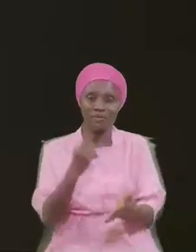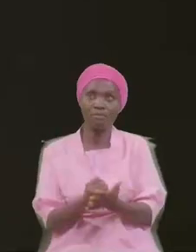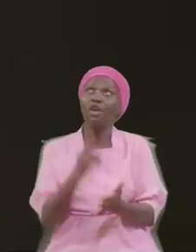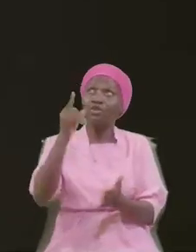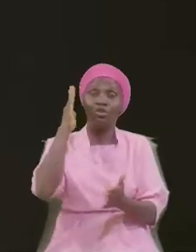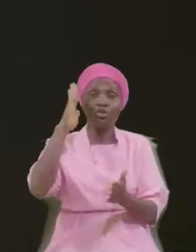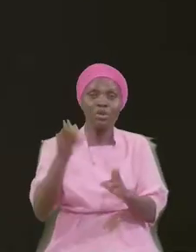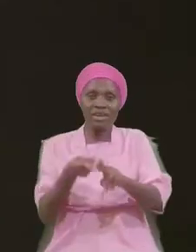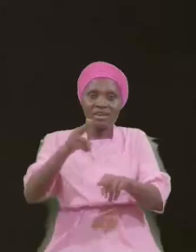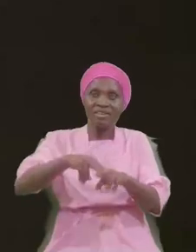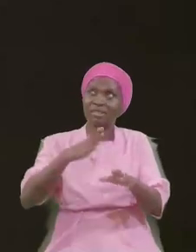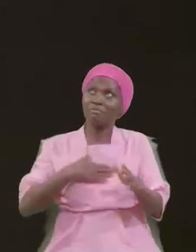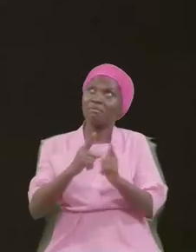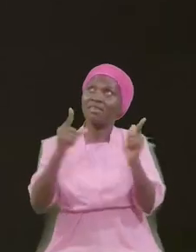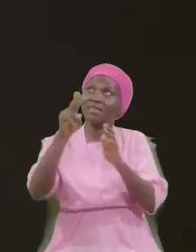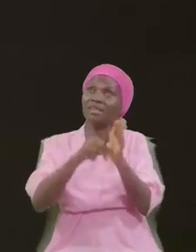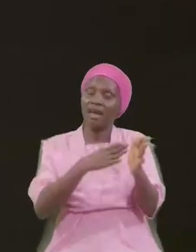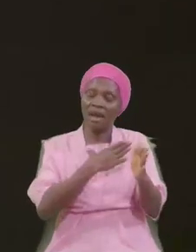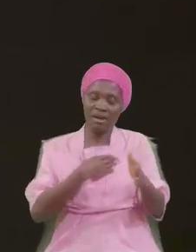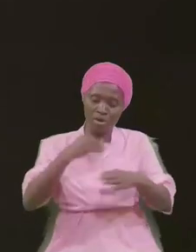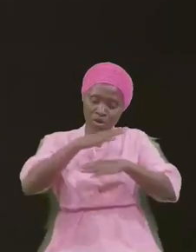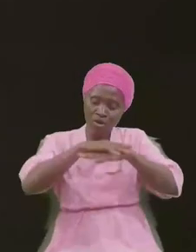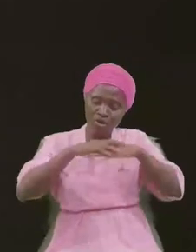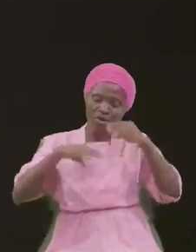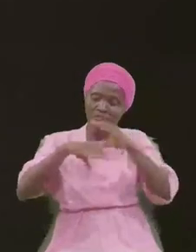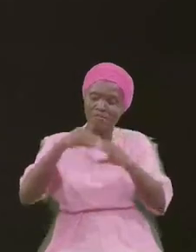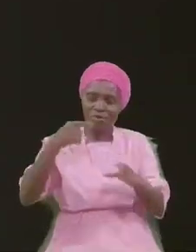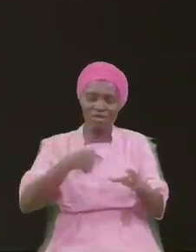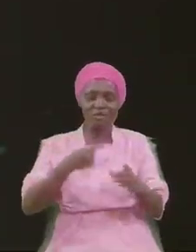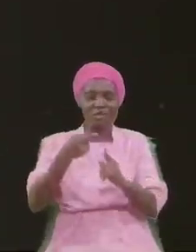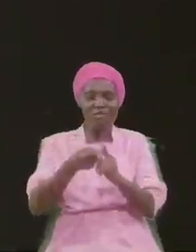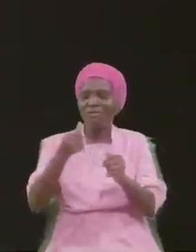années. Relève ma grandeur. Console-moi de nouveau.